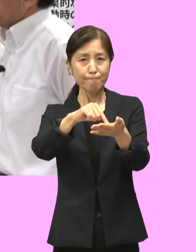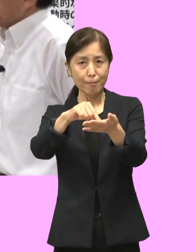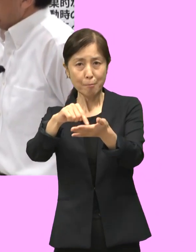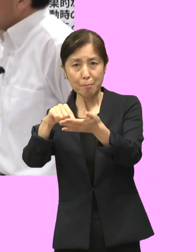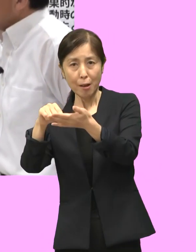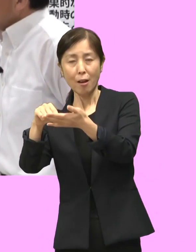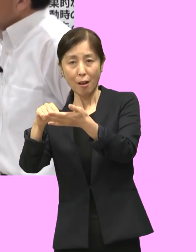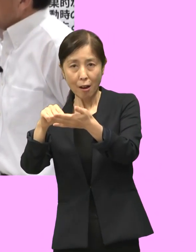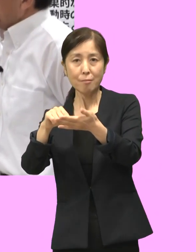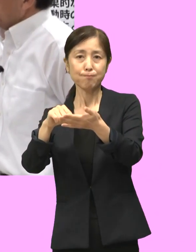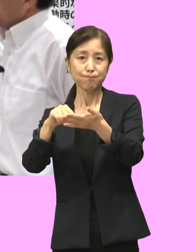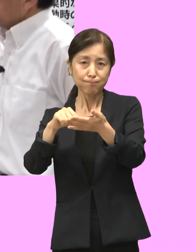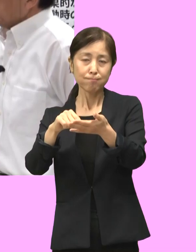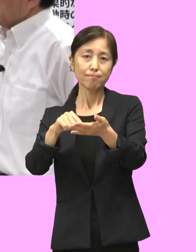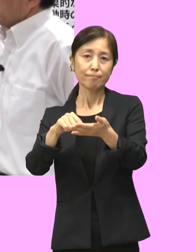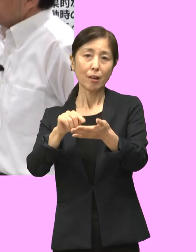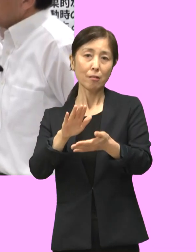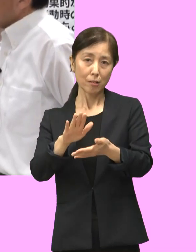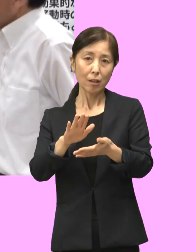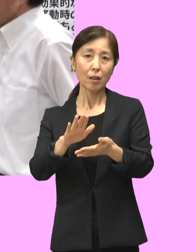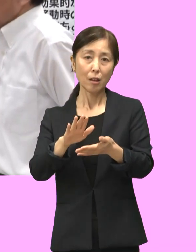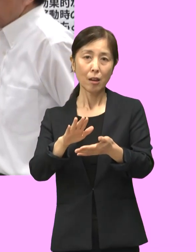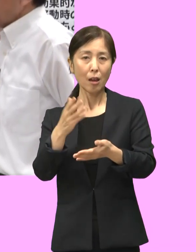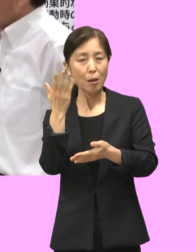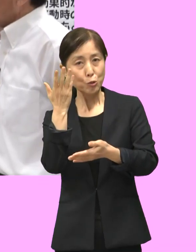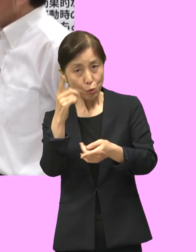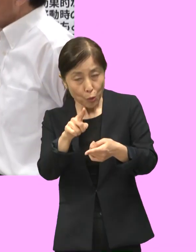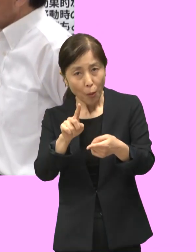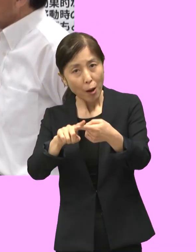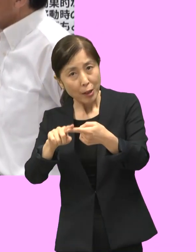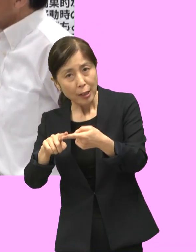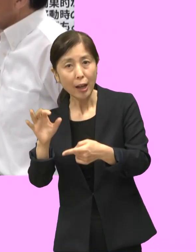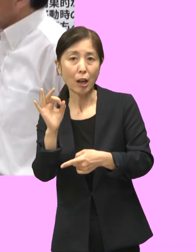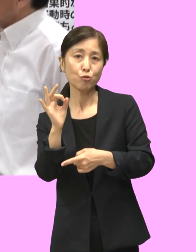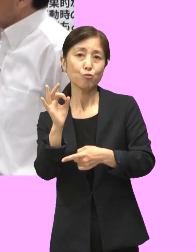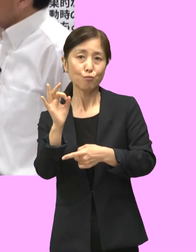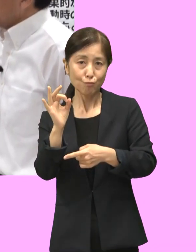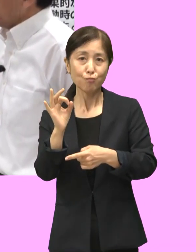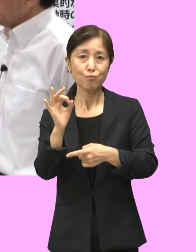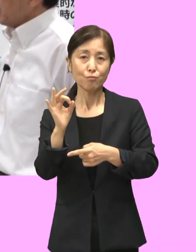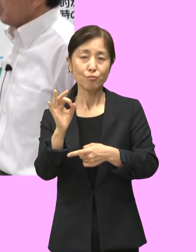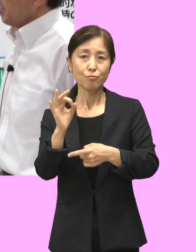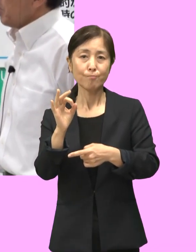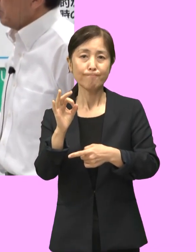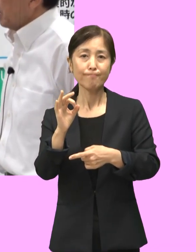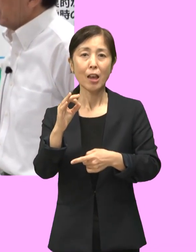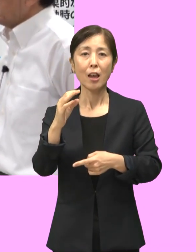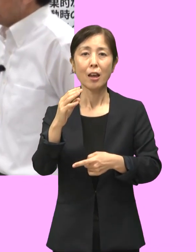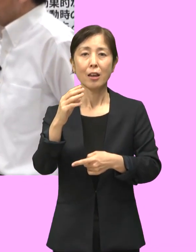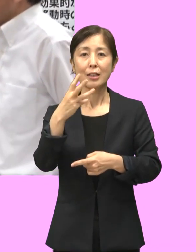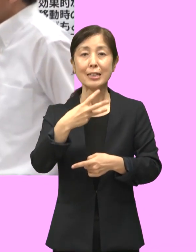出てまいりまして、まあ、その見込みに応じて今回、